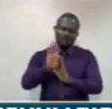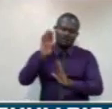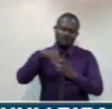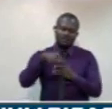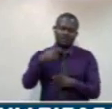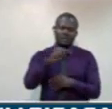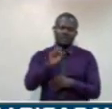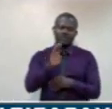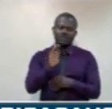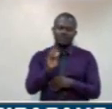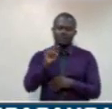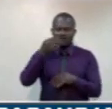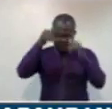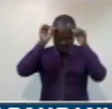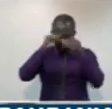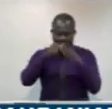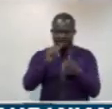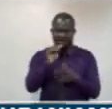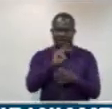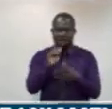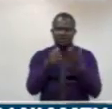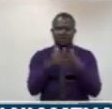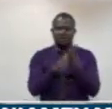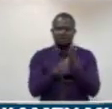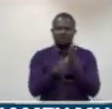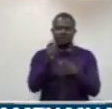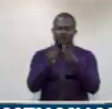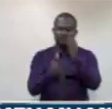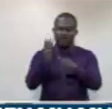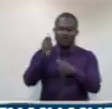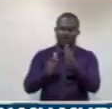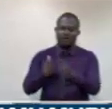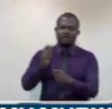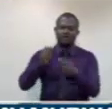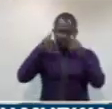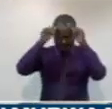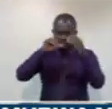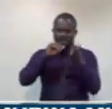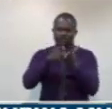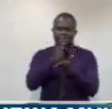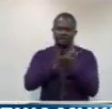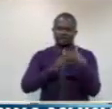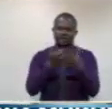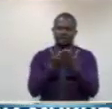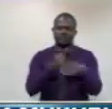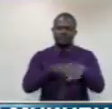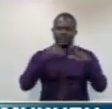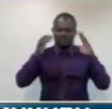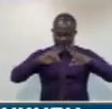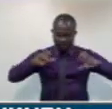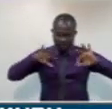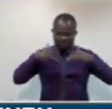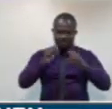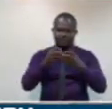twa Gatsibo, Nyagatare na Kayonza. Iki kibazo cy'amata y'aborozi bo mu karere ka Nyagatare atarishyurwa ni kimwe mu byafashe umwanya munini higirwa hamwe